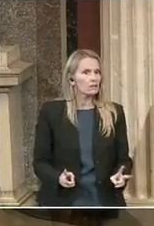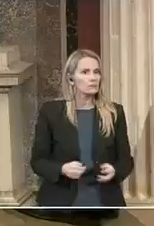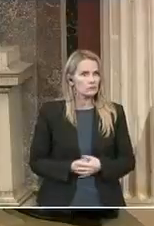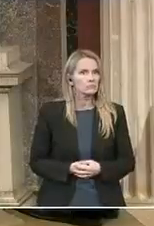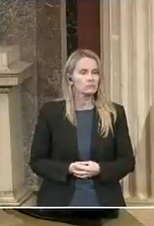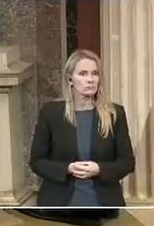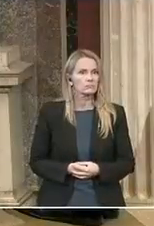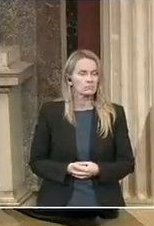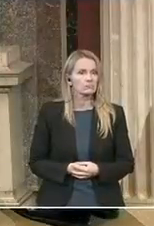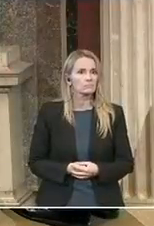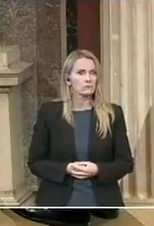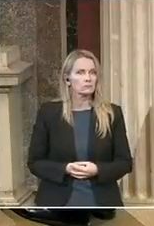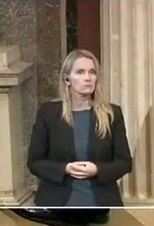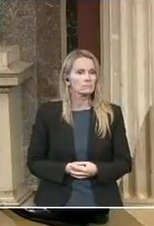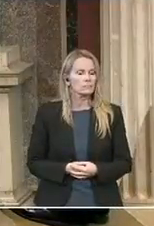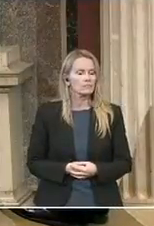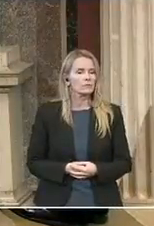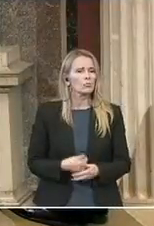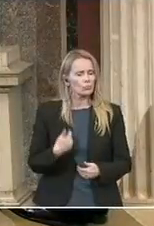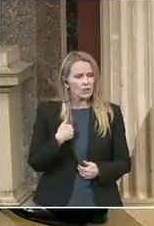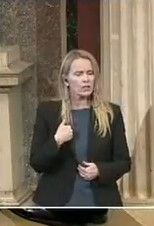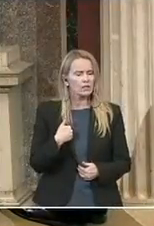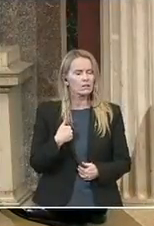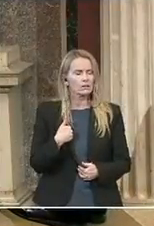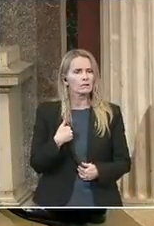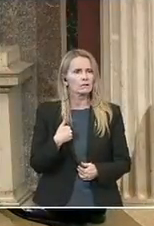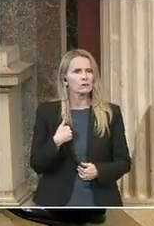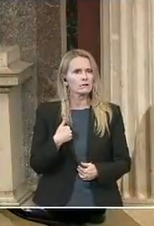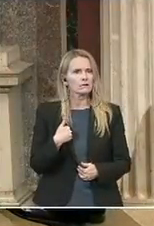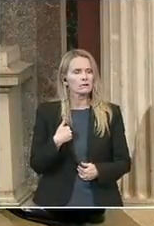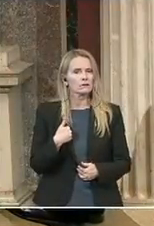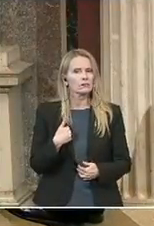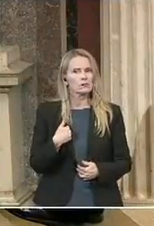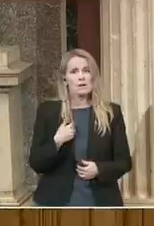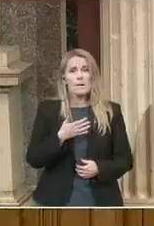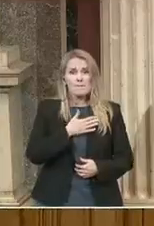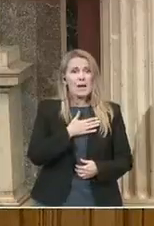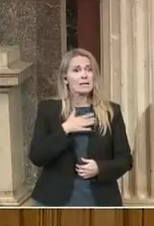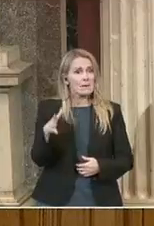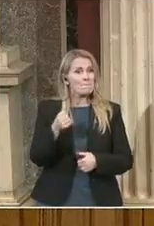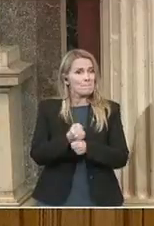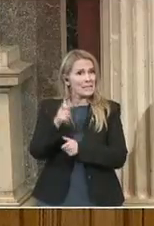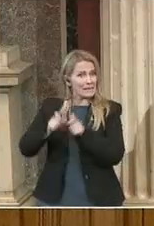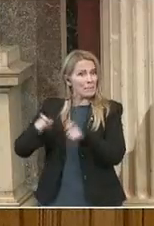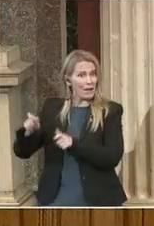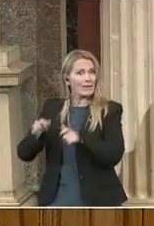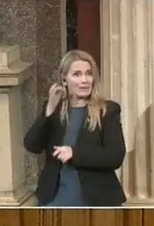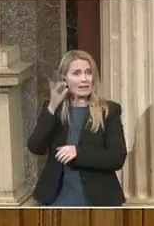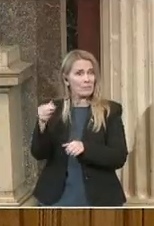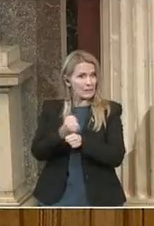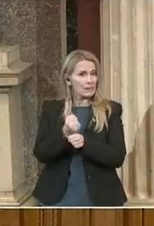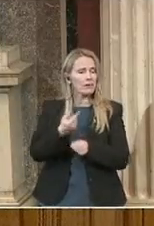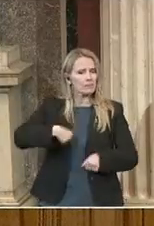Wahrheit und es hat mich und meine Mitarbeiterinnen und Mitarbeiter zur